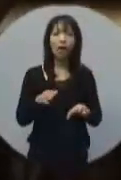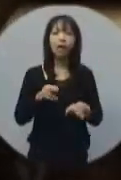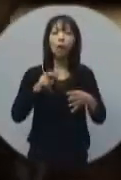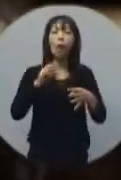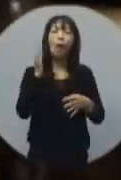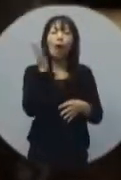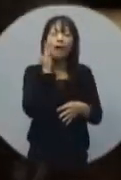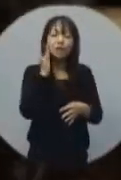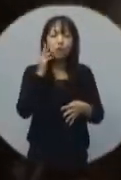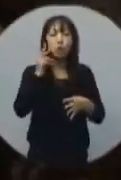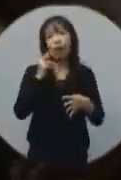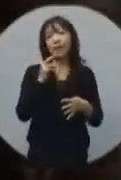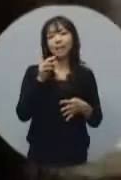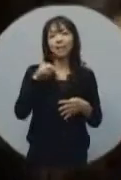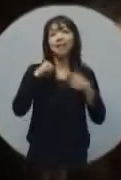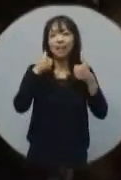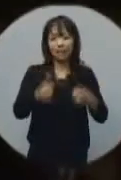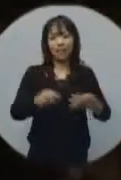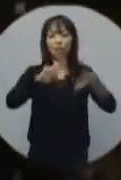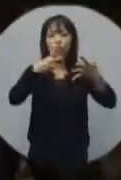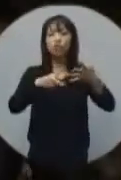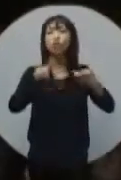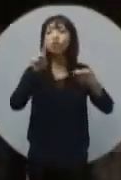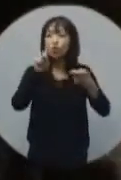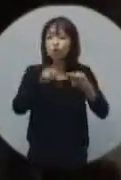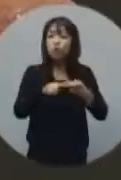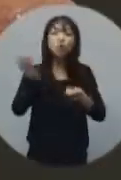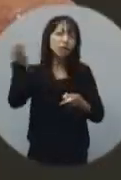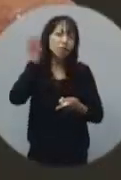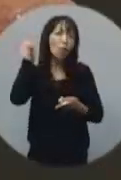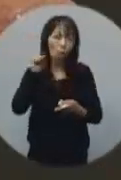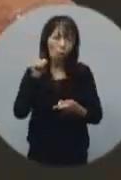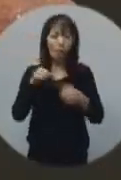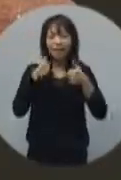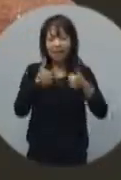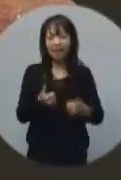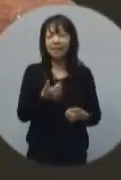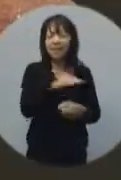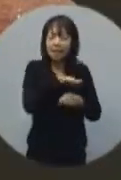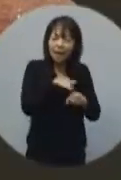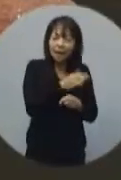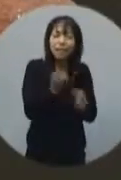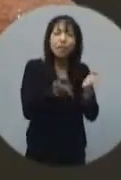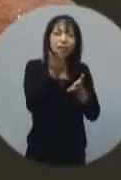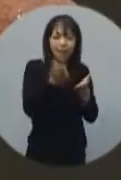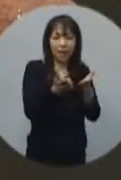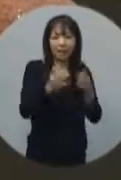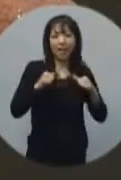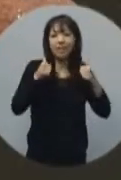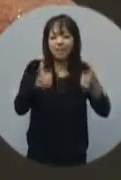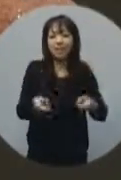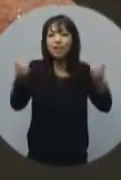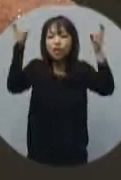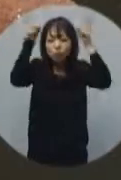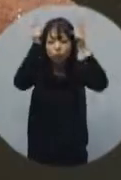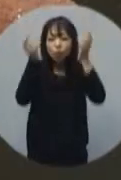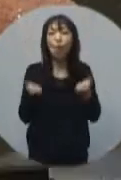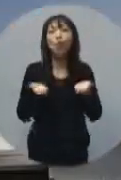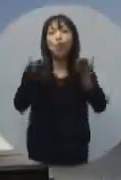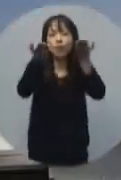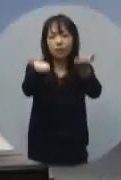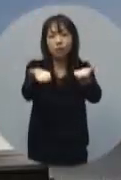今回の味わい茅ヶ崎旬な情報は、茅ヶ崎で大切に育てられた牛茅ヶ崎牛をお届けします